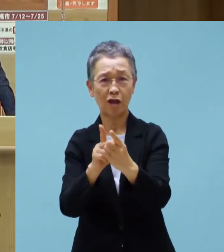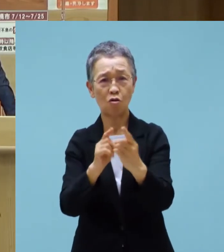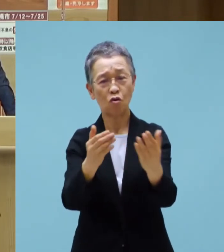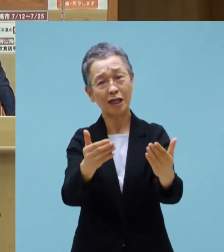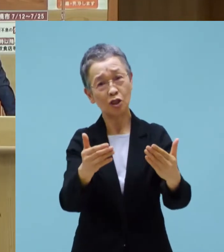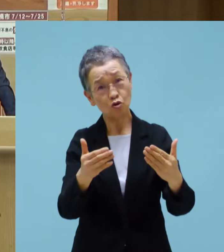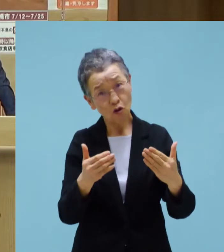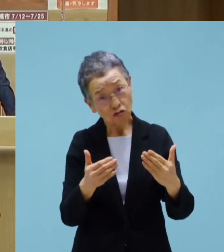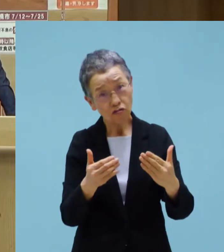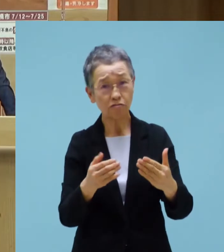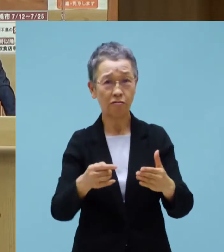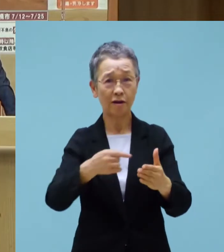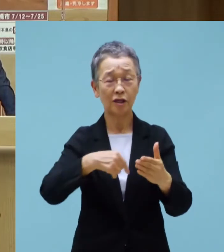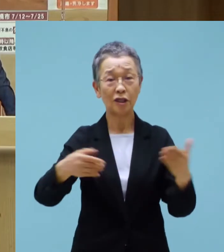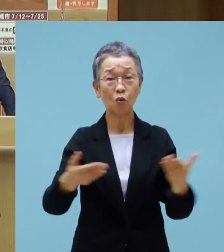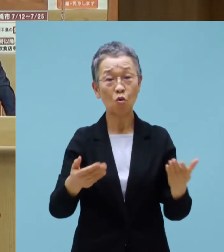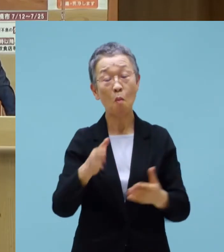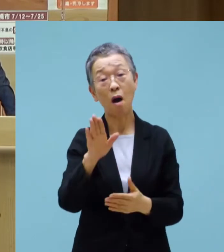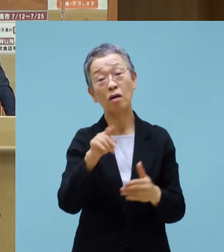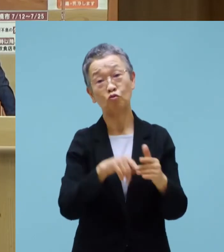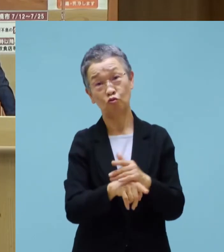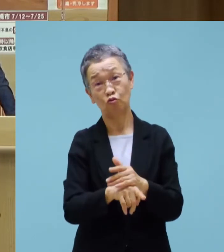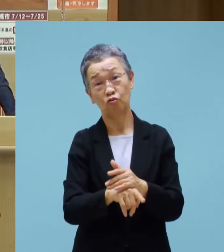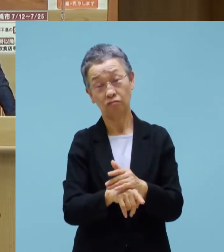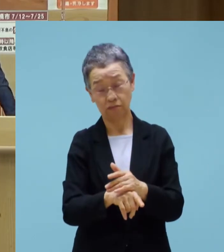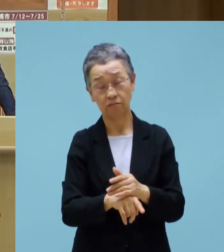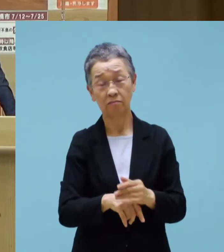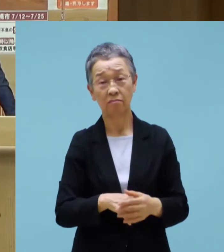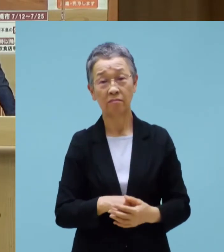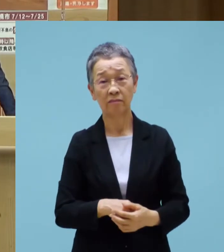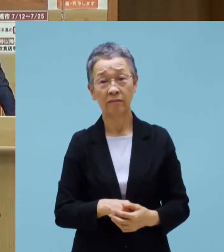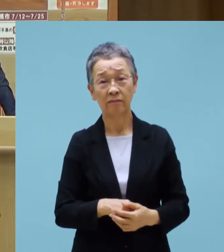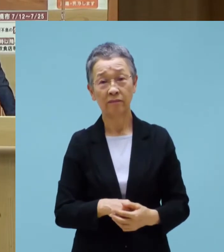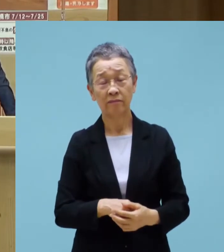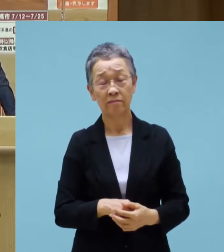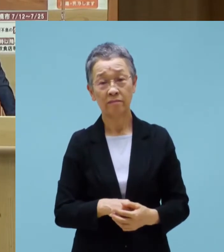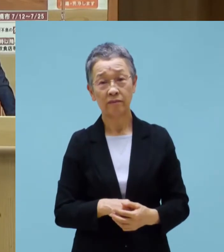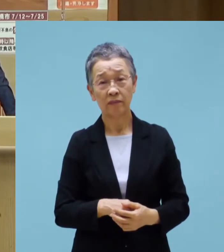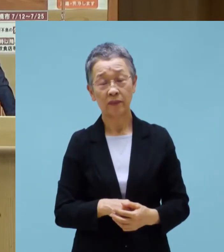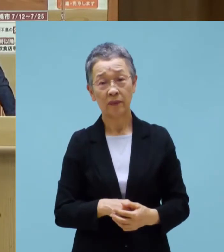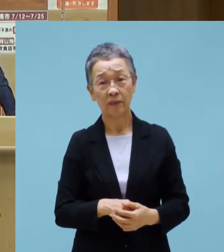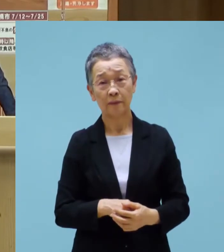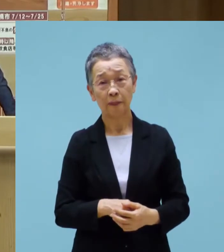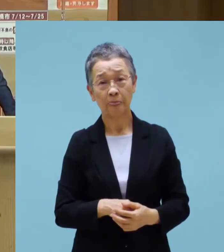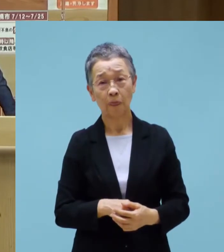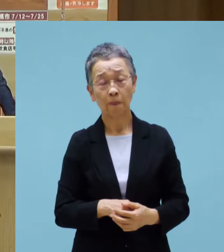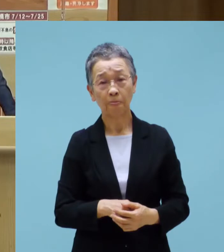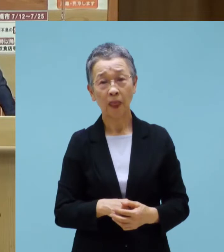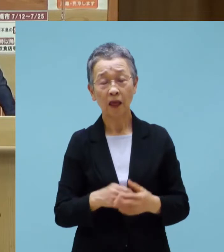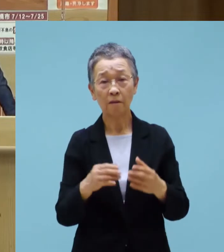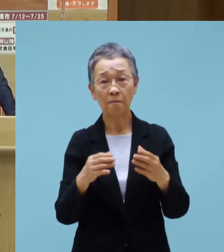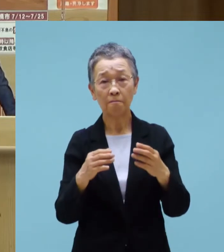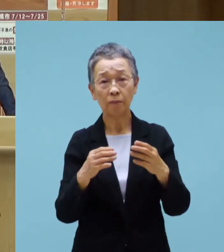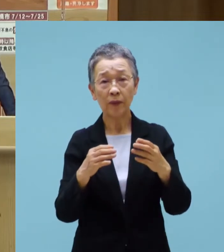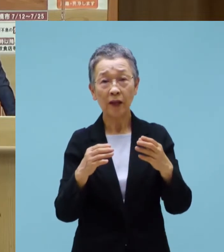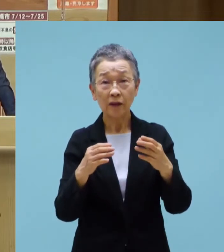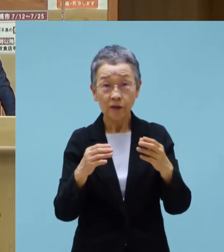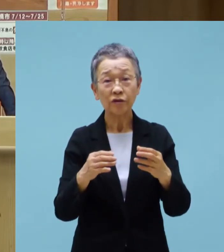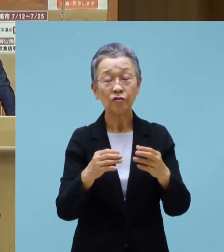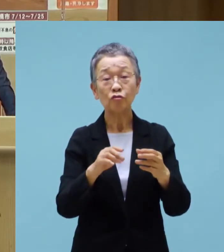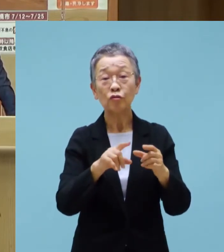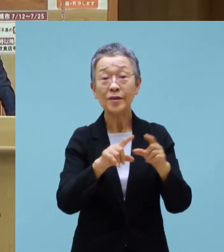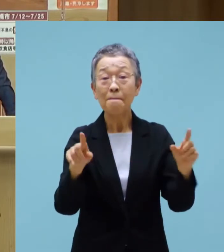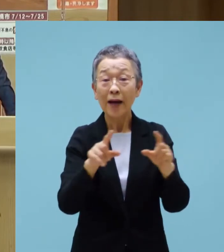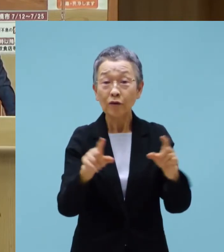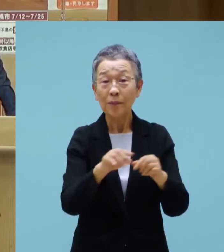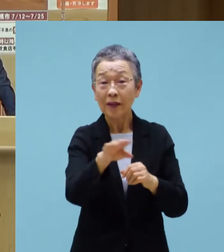話などもございまして、これはマスコミの皆様も同様だと思いますけども、そういった